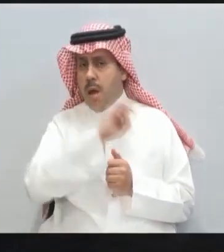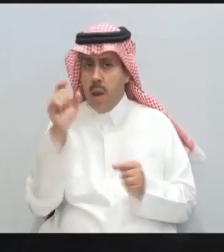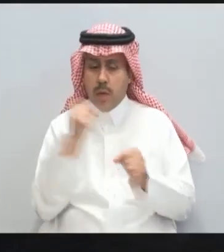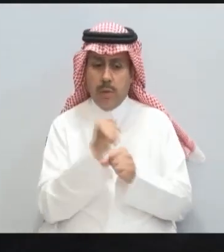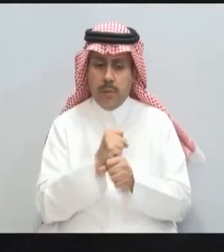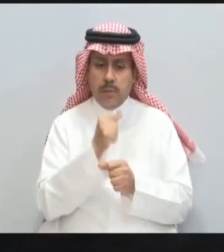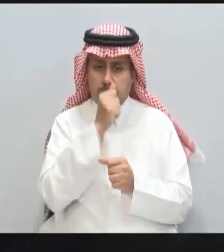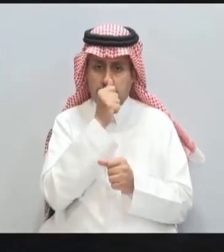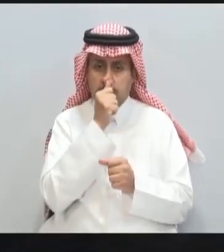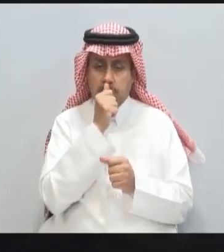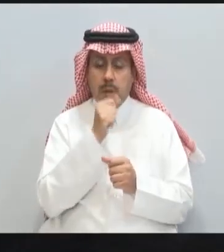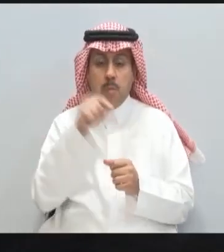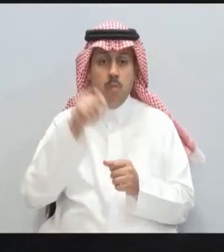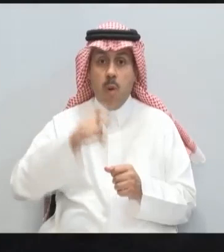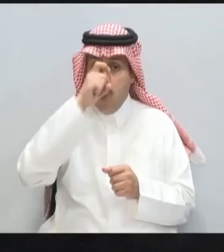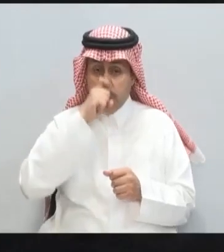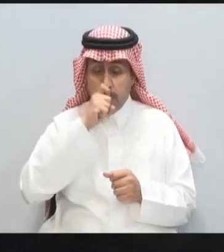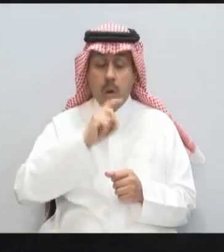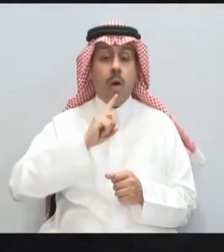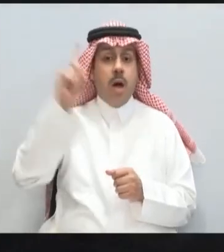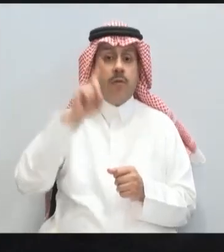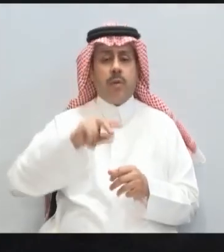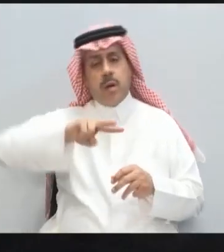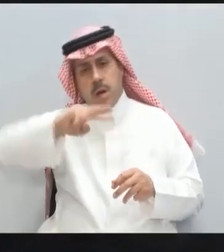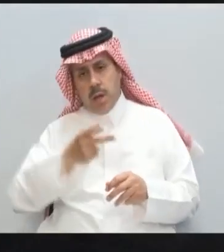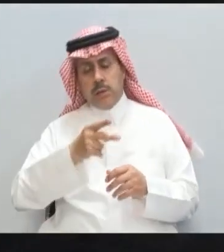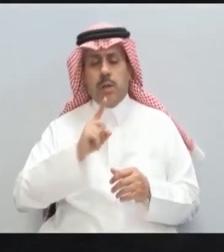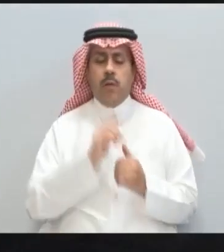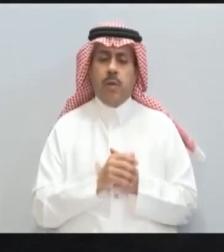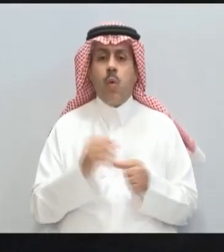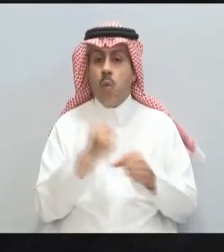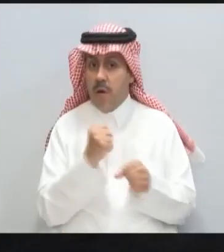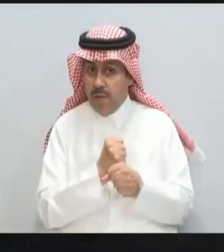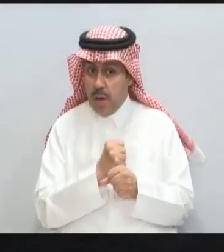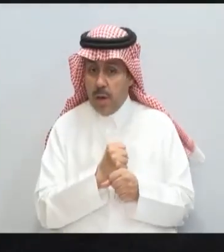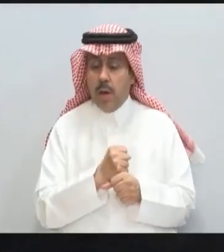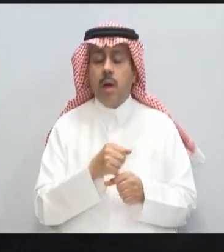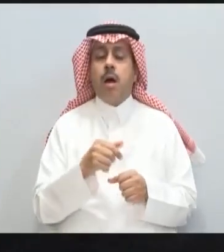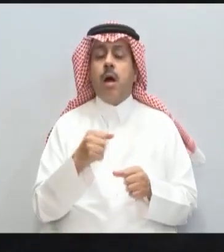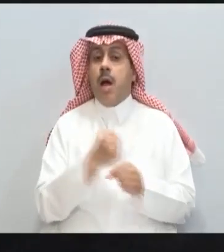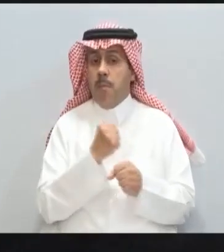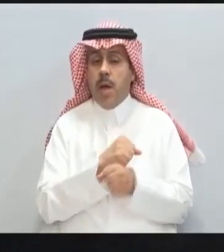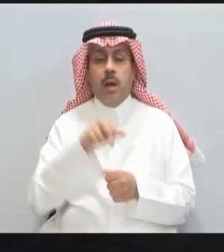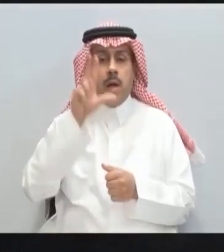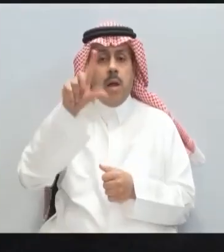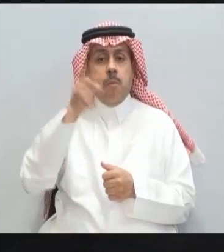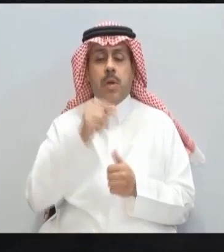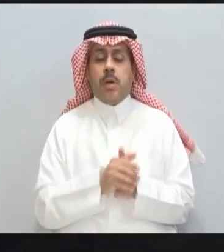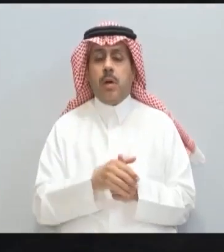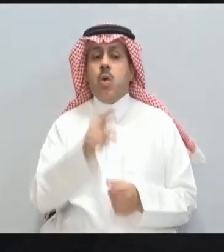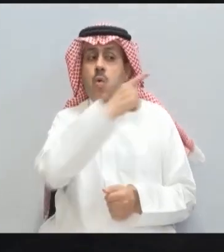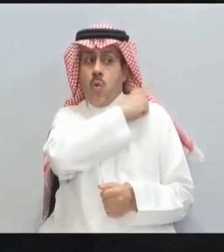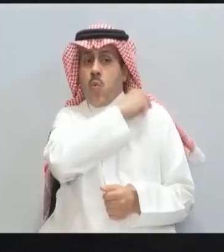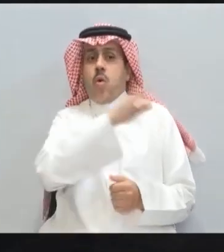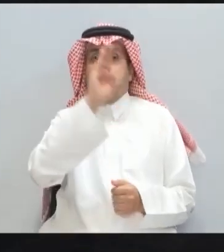تفعلوا بل على الحالف ان يعدل عن حلفه ويفعل اعمال البر ويكفر عن